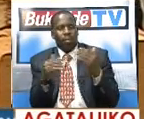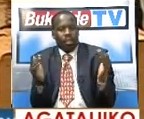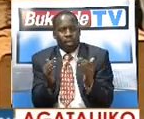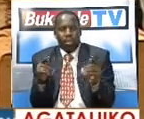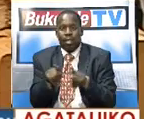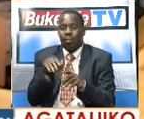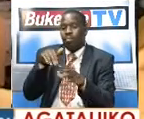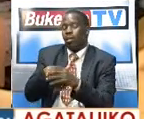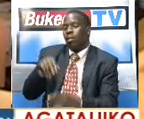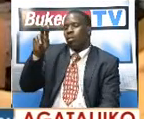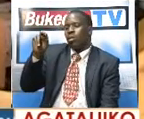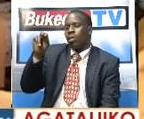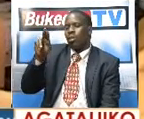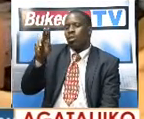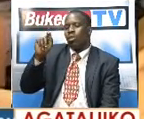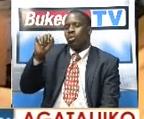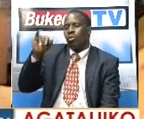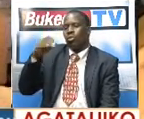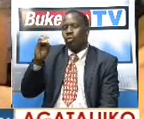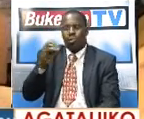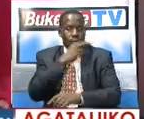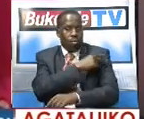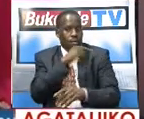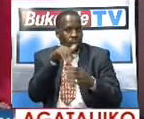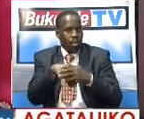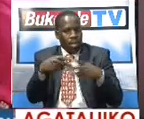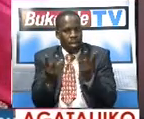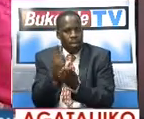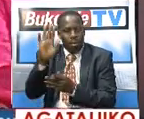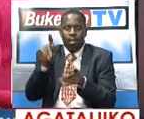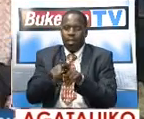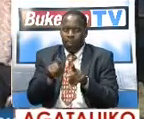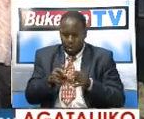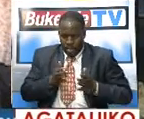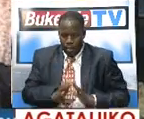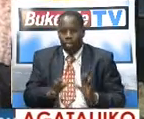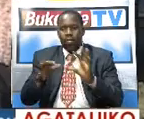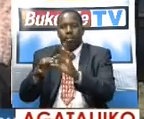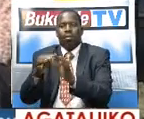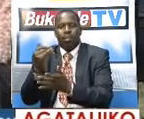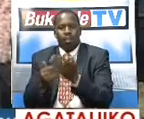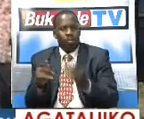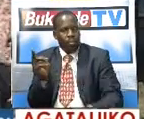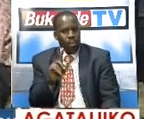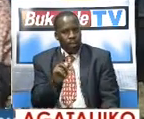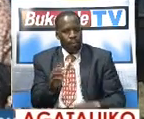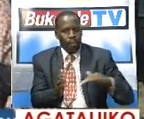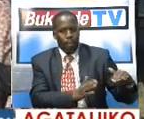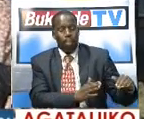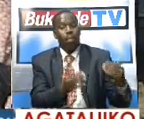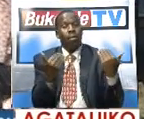n'ategeeza nti bannayuganda basanye okusinziira obuto okutaasa abaana butaddamu kukwatibwa siriimu mu kuzaalibwa. Mbwena ati ntibasa